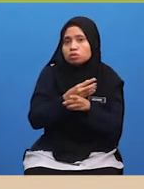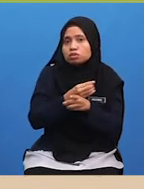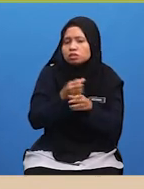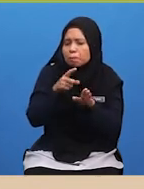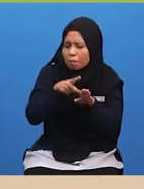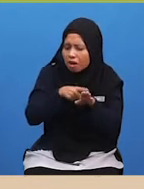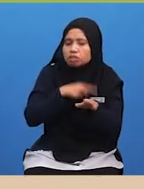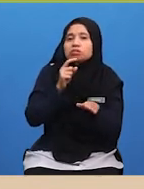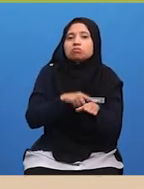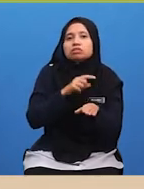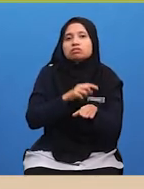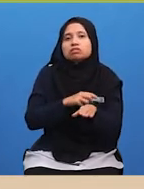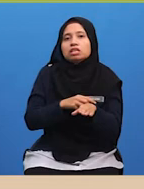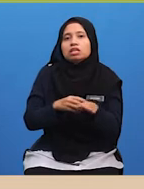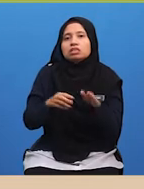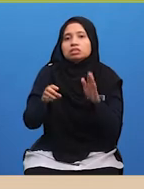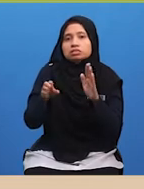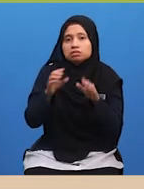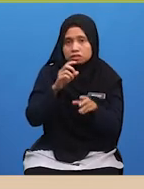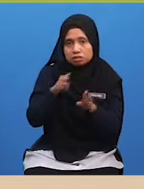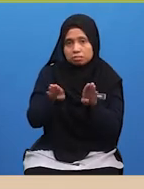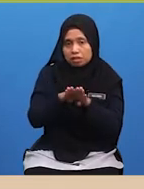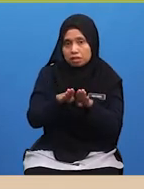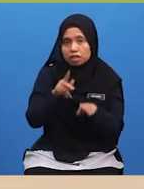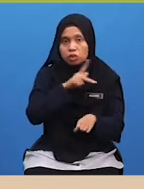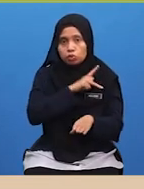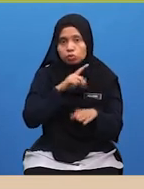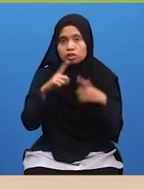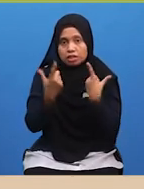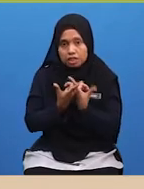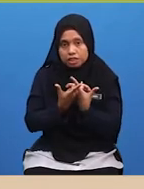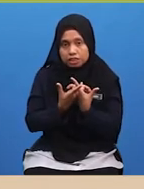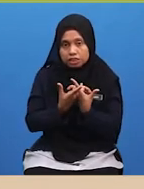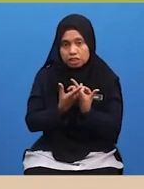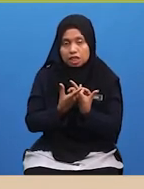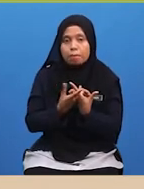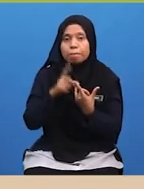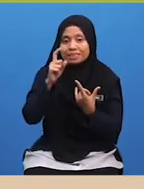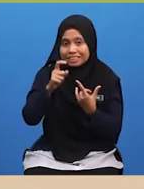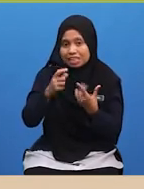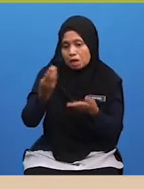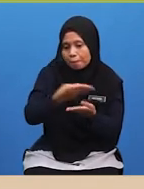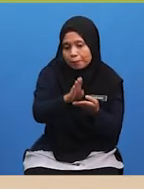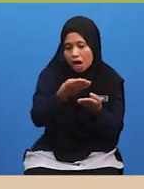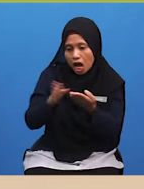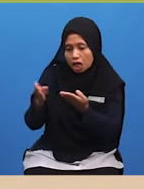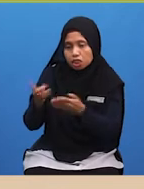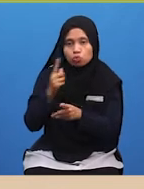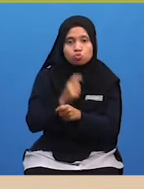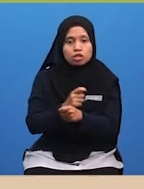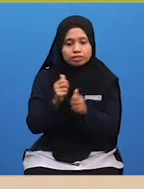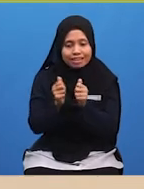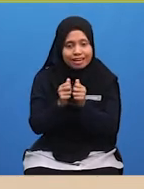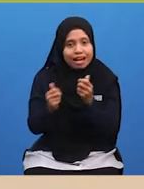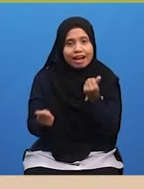masa. Sebagai ketua kelas, kamu haruslah membahagikan tugas secara adil